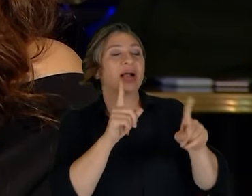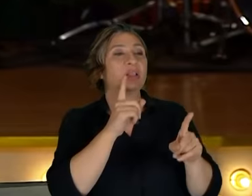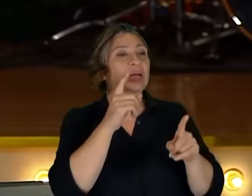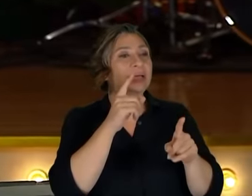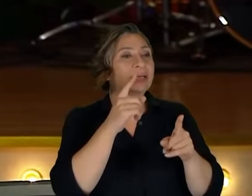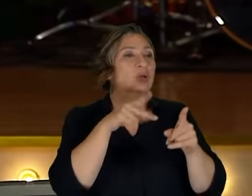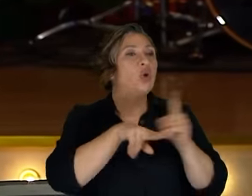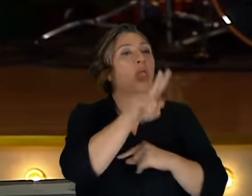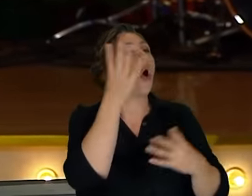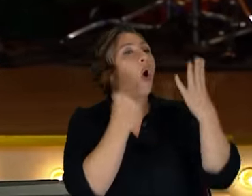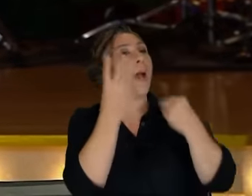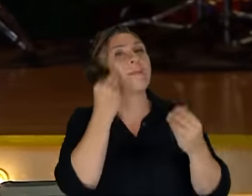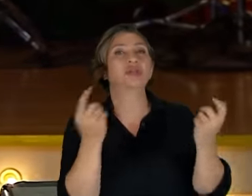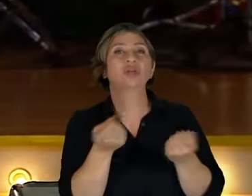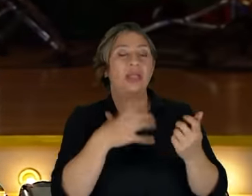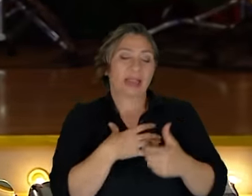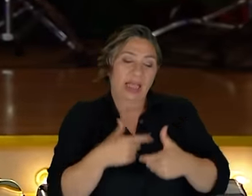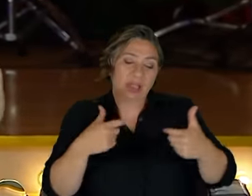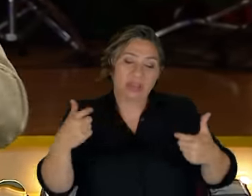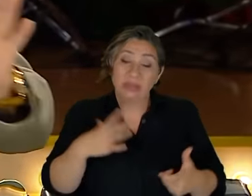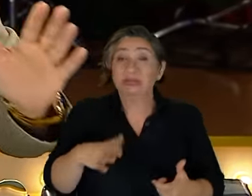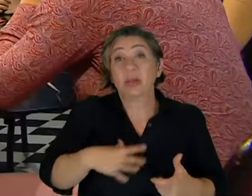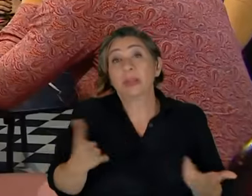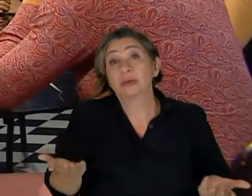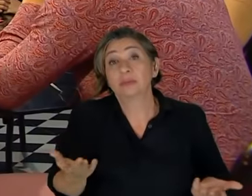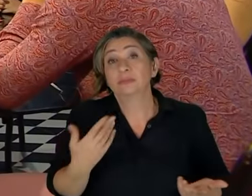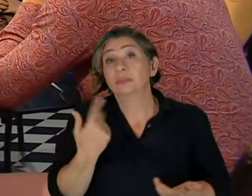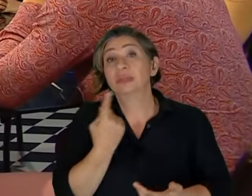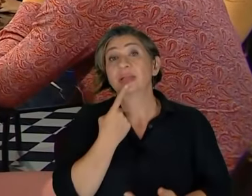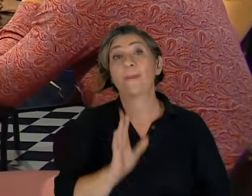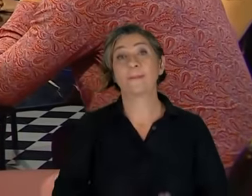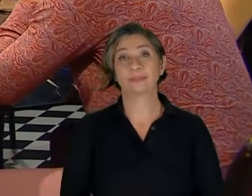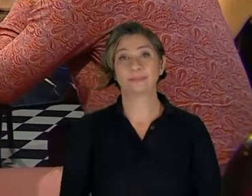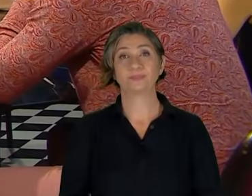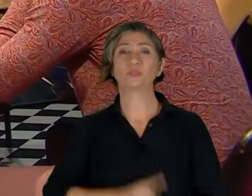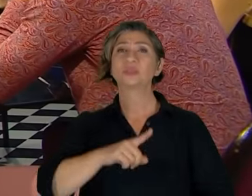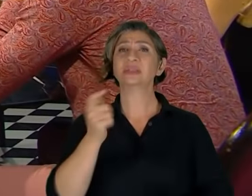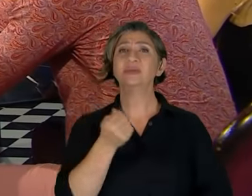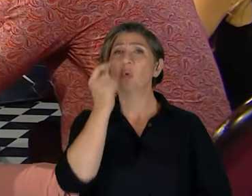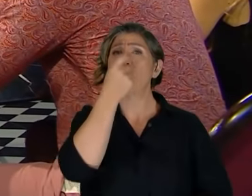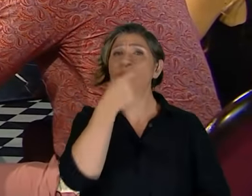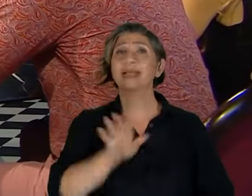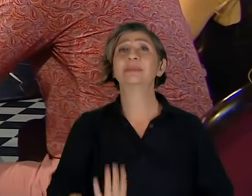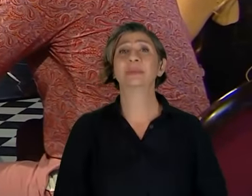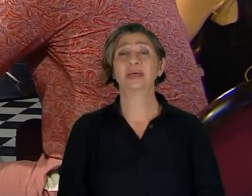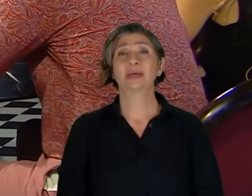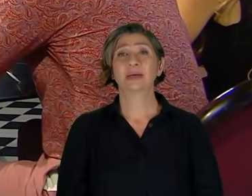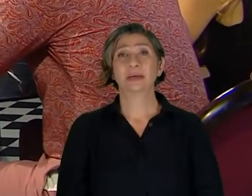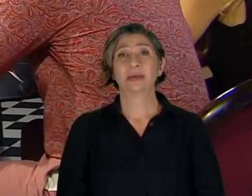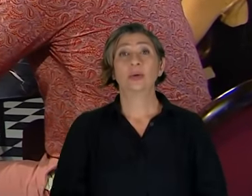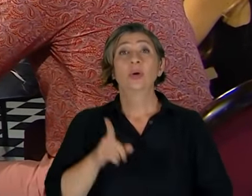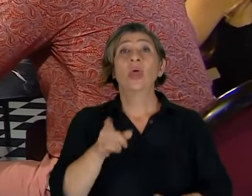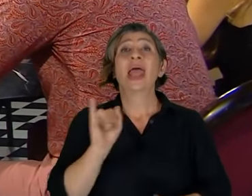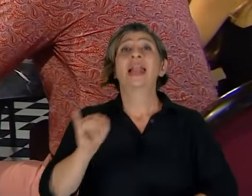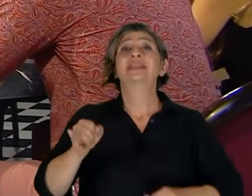yollarla kendini geliştirmek isteyebilir. Ona bir şey diyemem. Biraz bu işin kolayına kaçmak olmuyor mu? Ama bu konuda